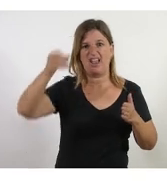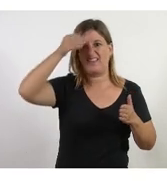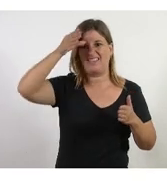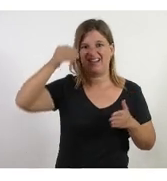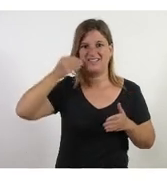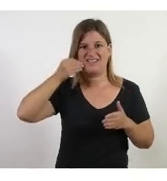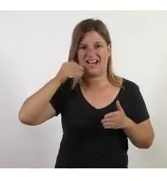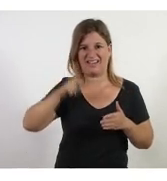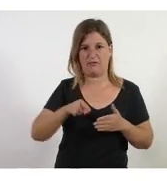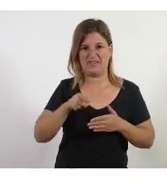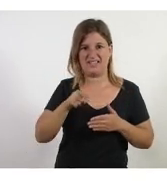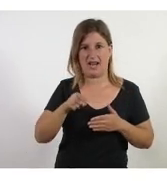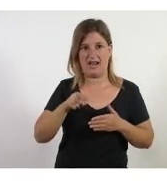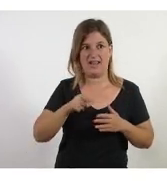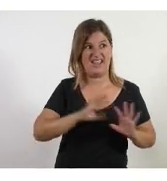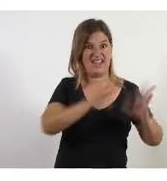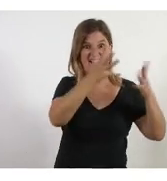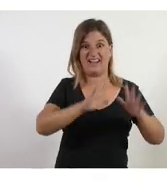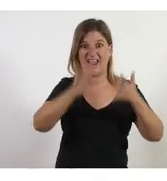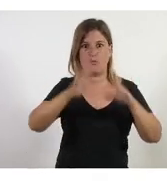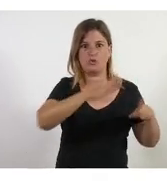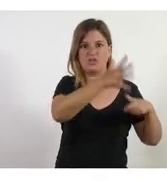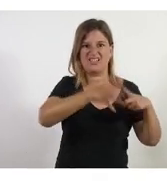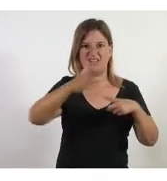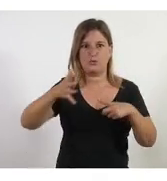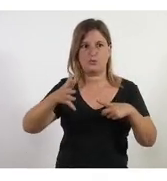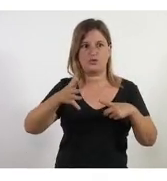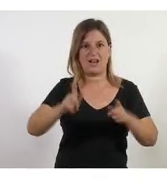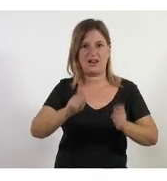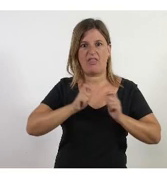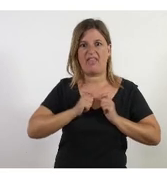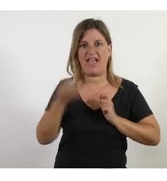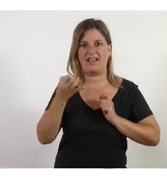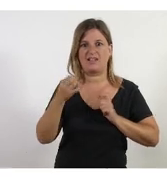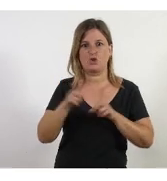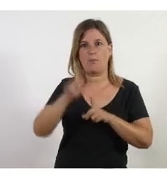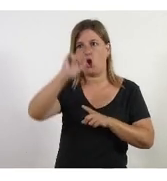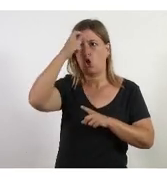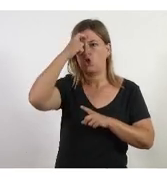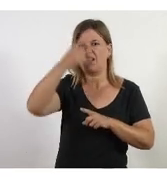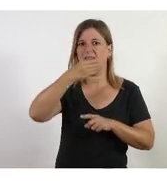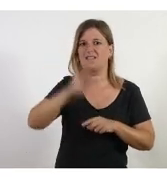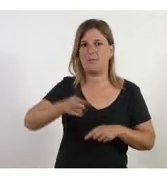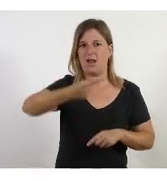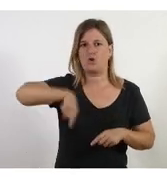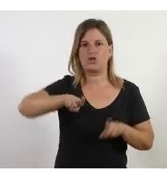intel·ligència artificial. Les revolucions industrials què fan? Ens conceptualitzen com a màquines. O sigui, els